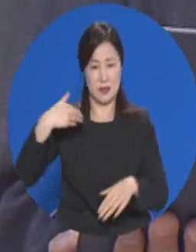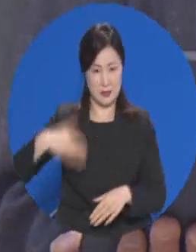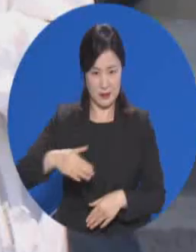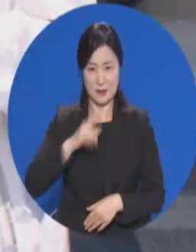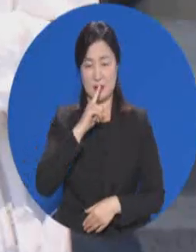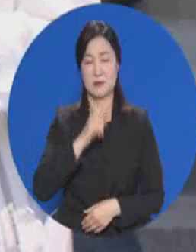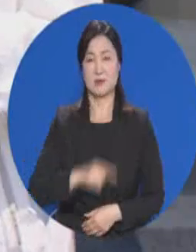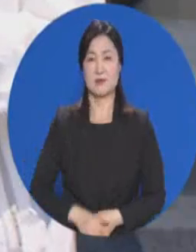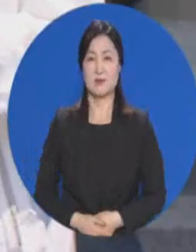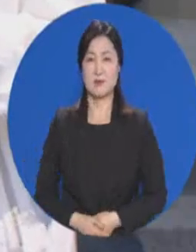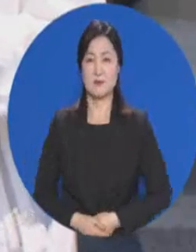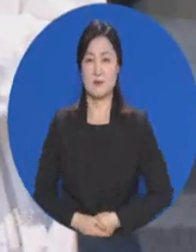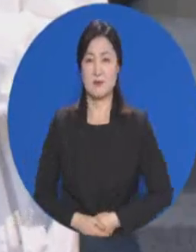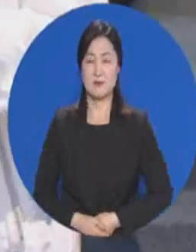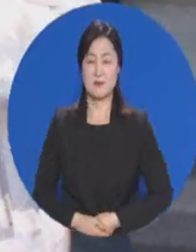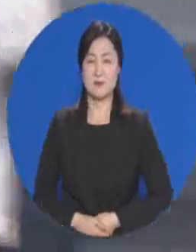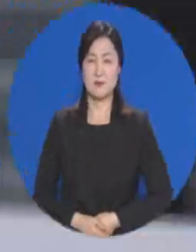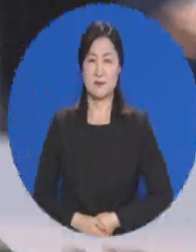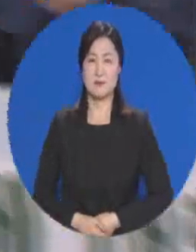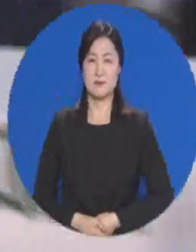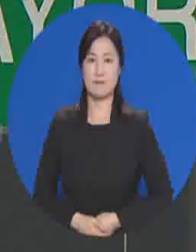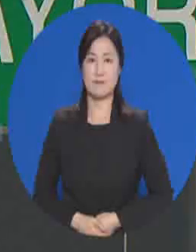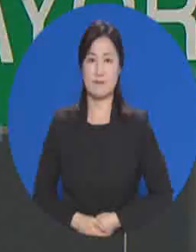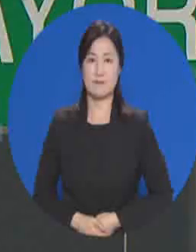있다고 주장했습니다.